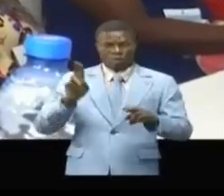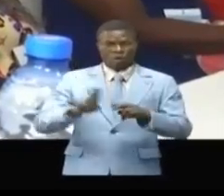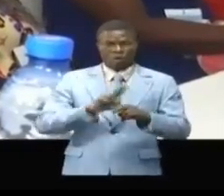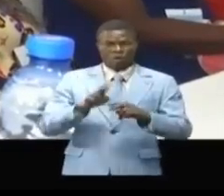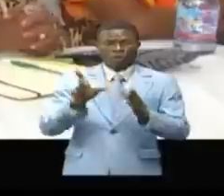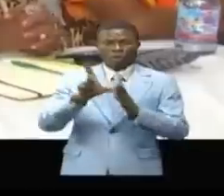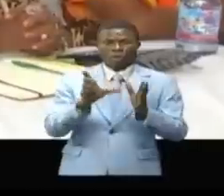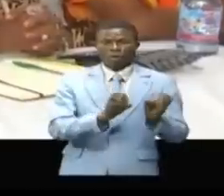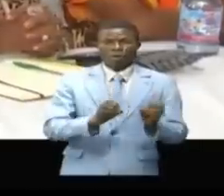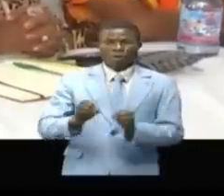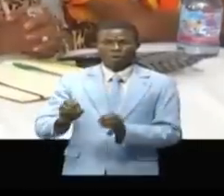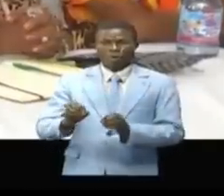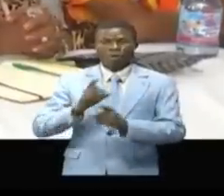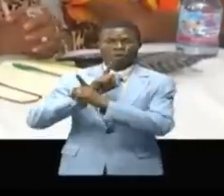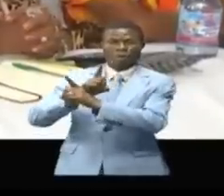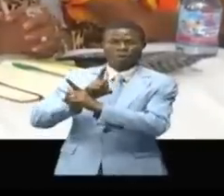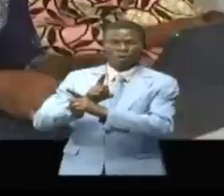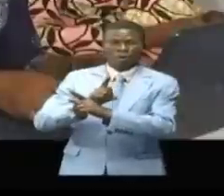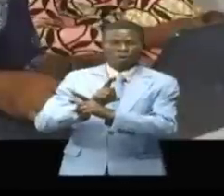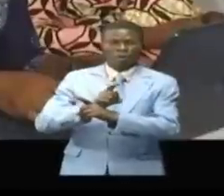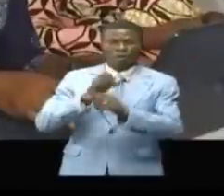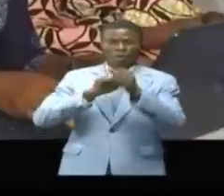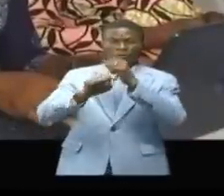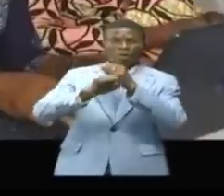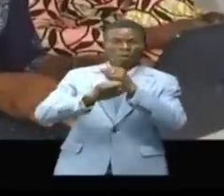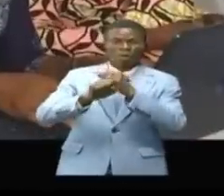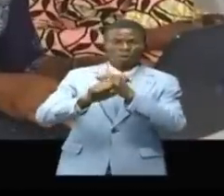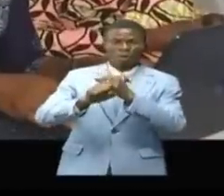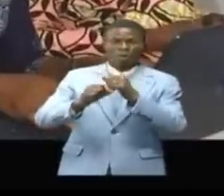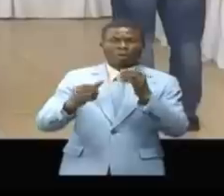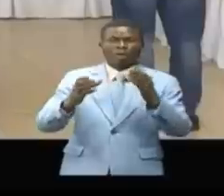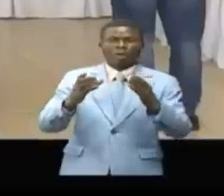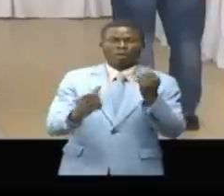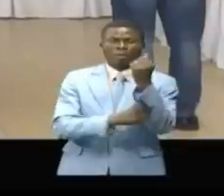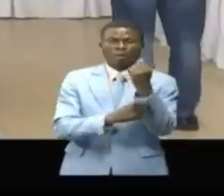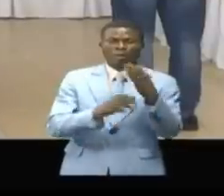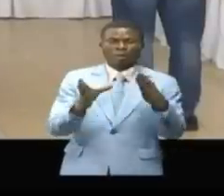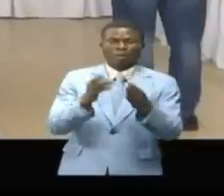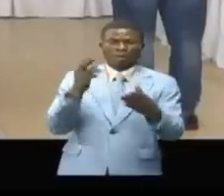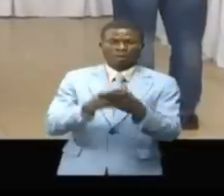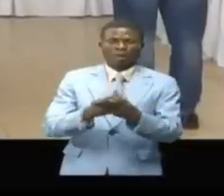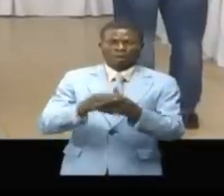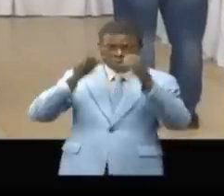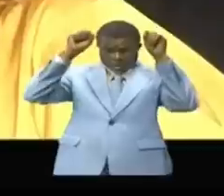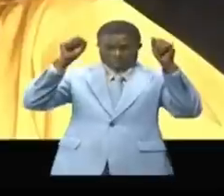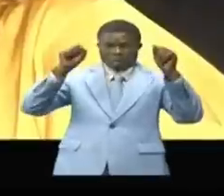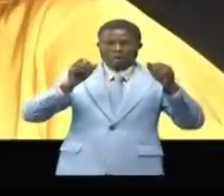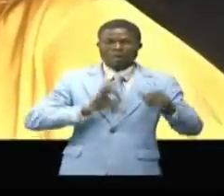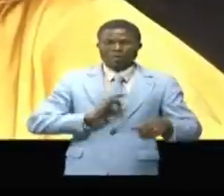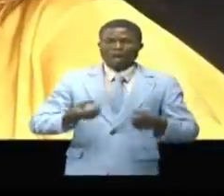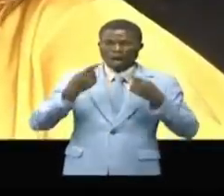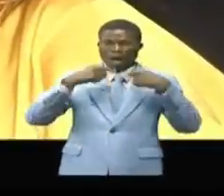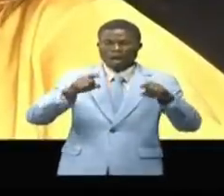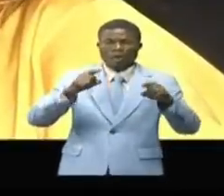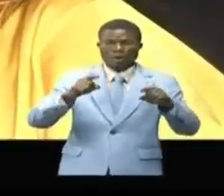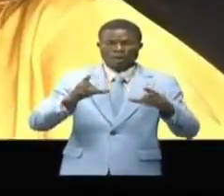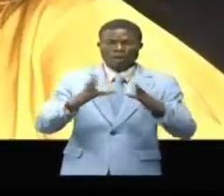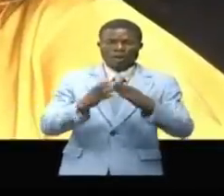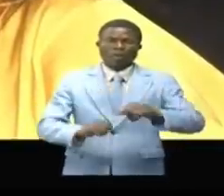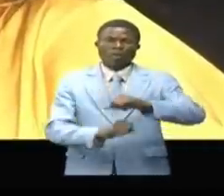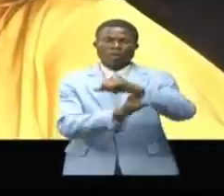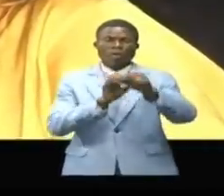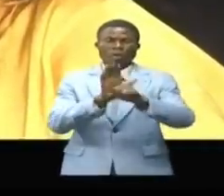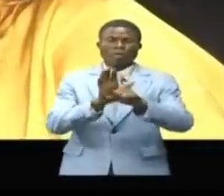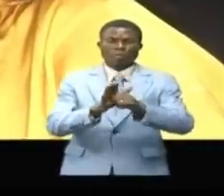loi organique sur la protection, la promotion des personnes vivant handicap promulguée par le président de la République en mai dernier. Avec l'appui des